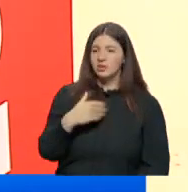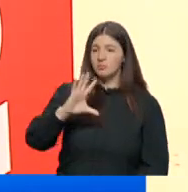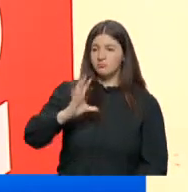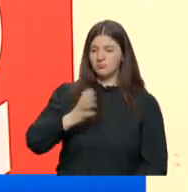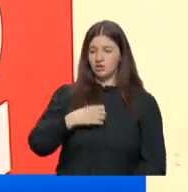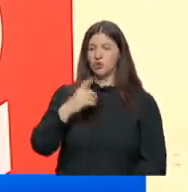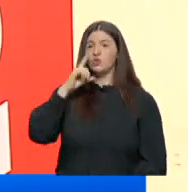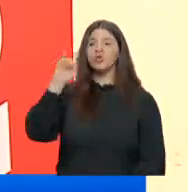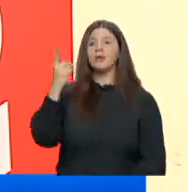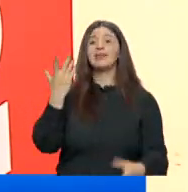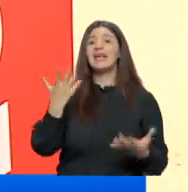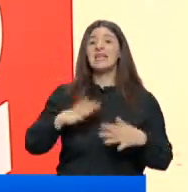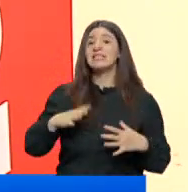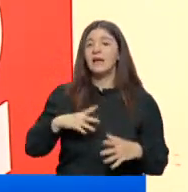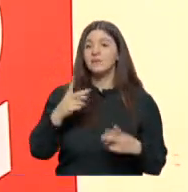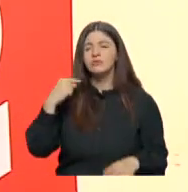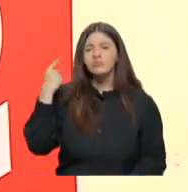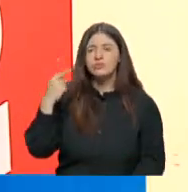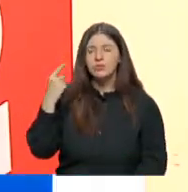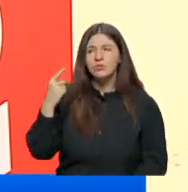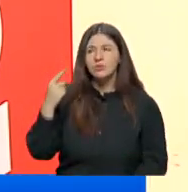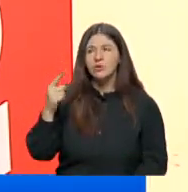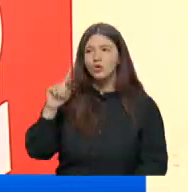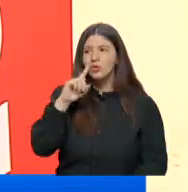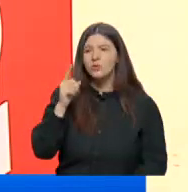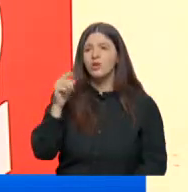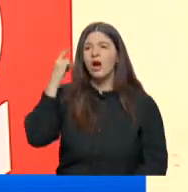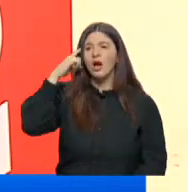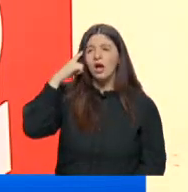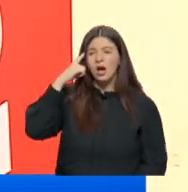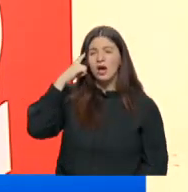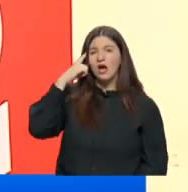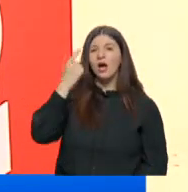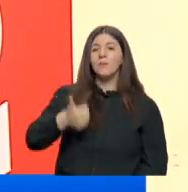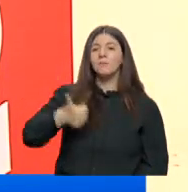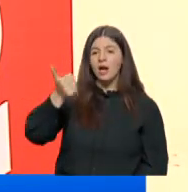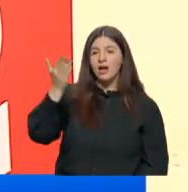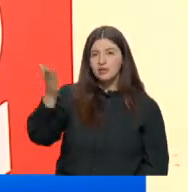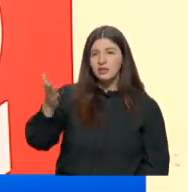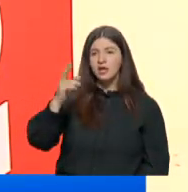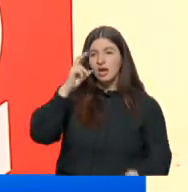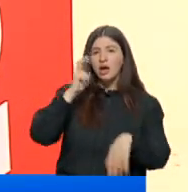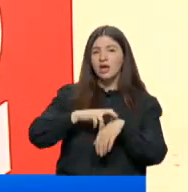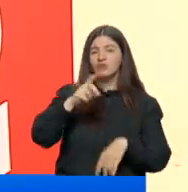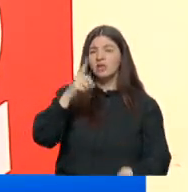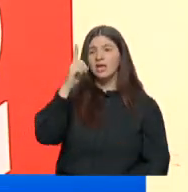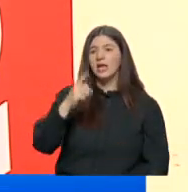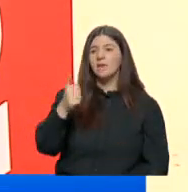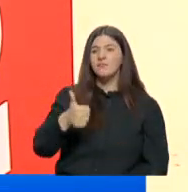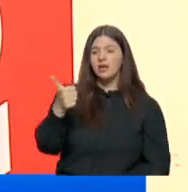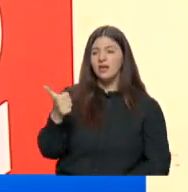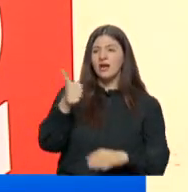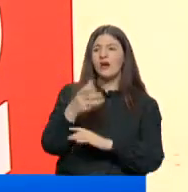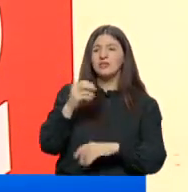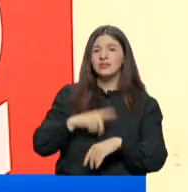patronların hükümetinden ne isteyebiliriz diye düşünüyordum bir taraftan. Sonra aklıma şu geldi. Bakan Nebati'nin, hatırlayacaksınız, ilk bakanlığa